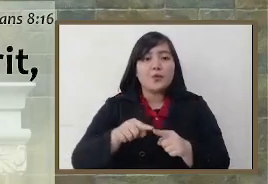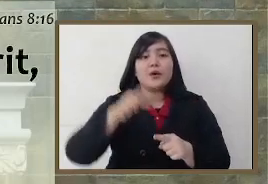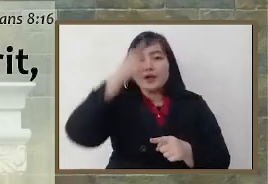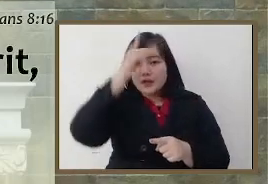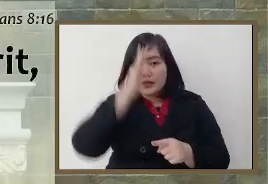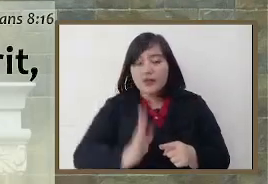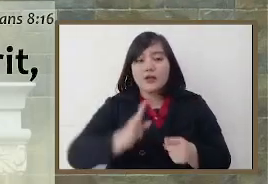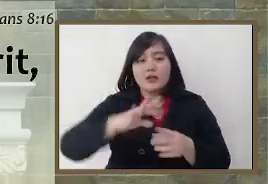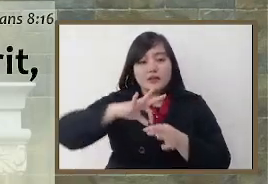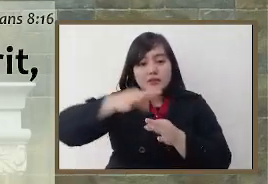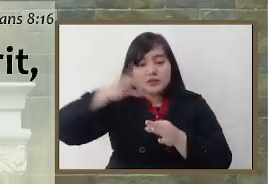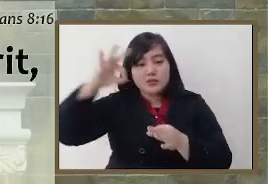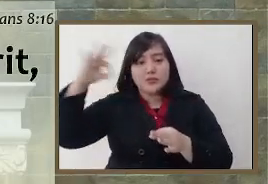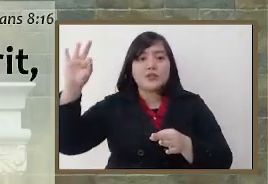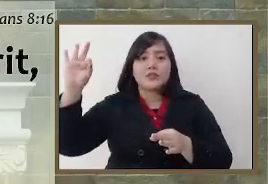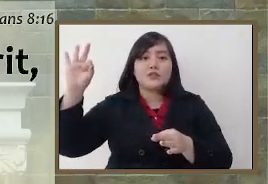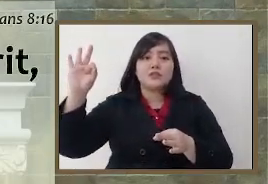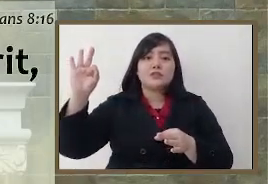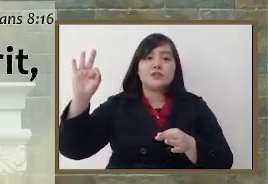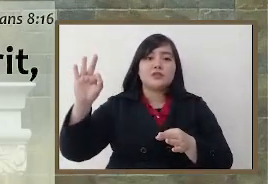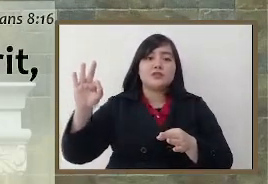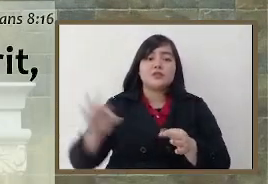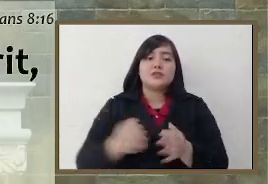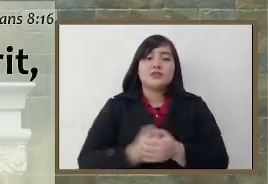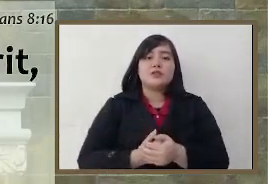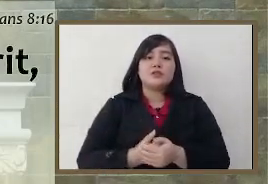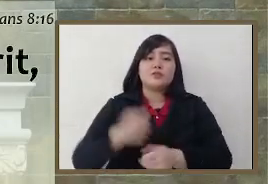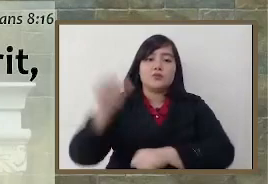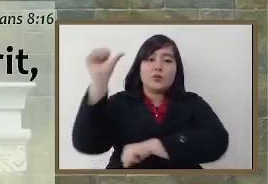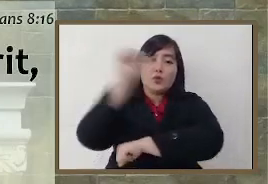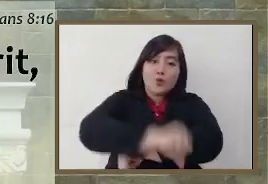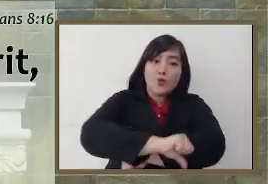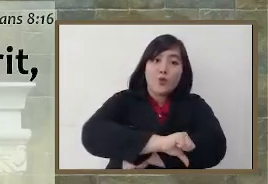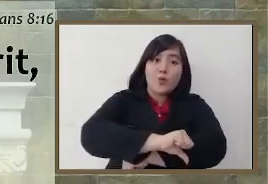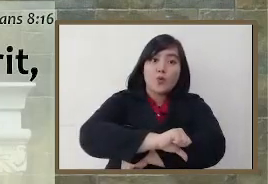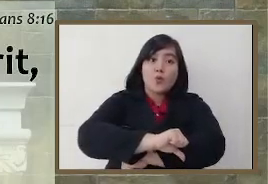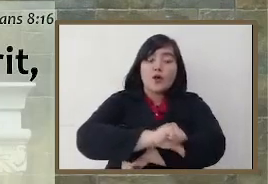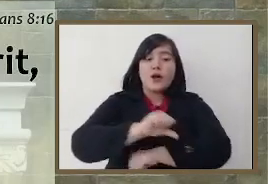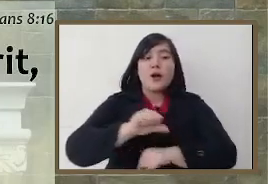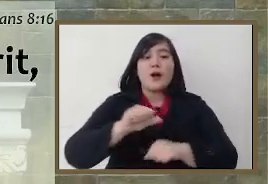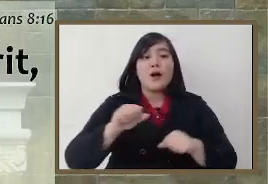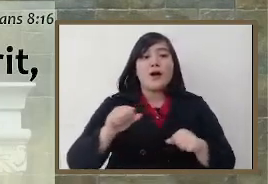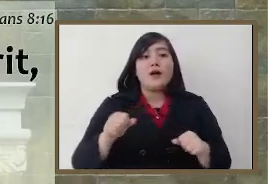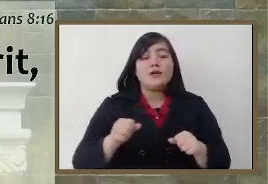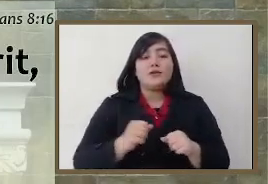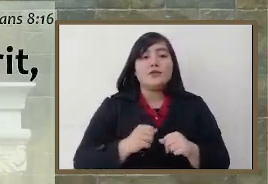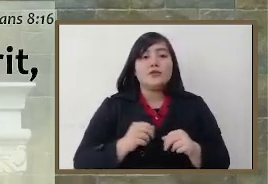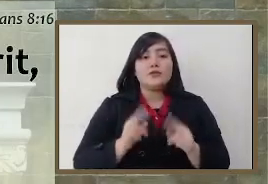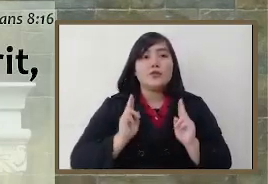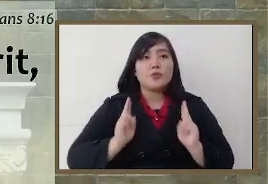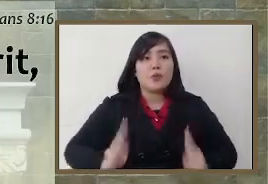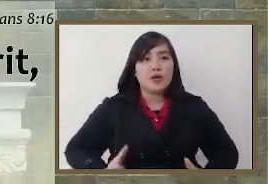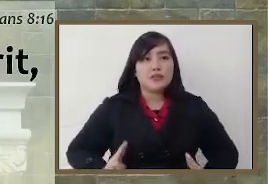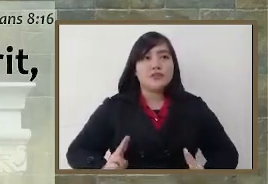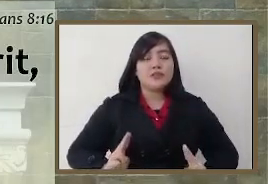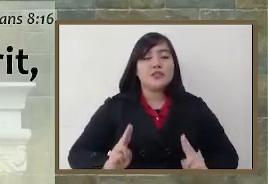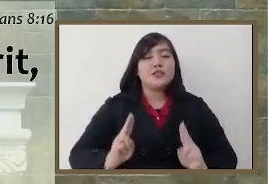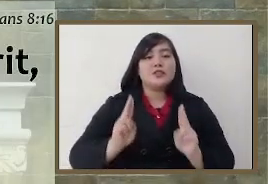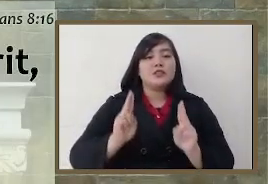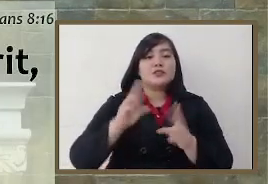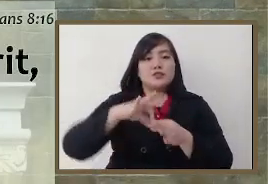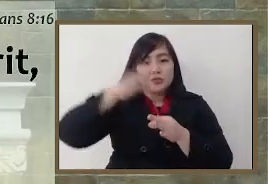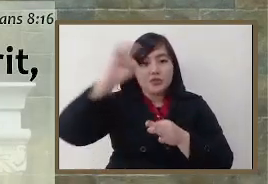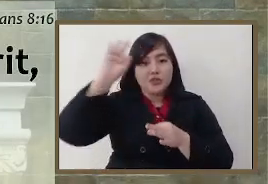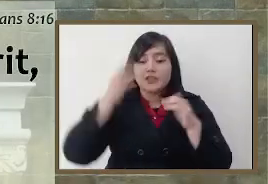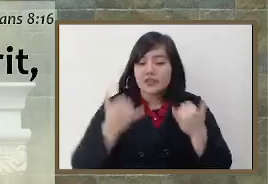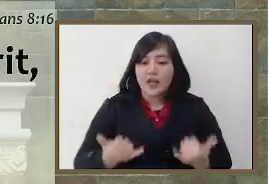God penetrates the human spirit, so what flows into humanity now is the